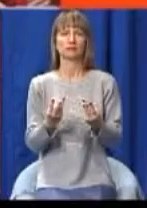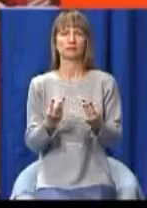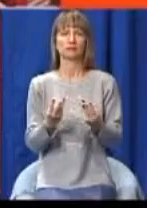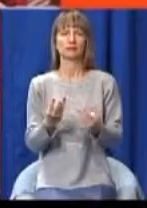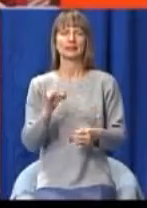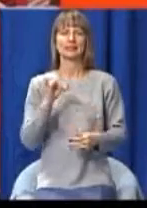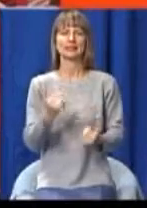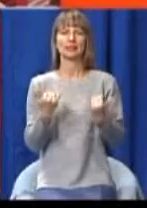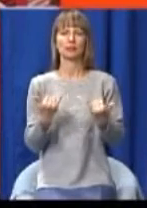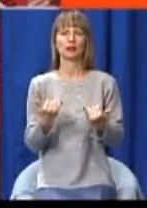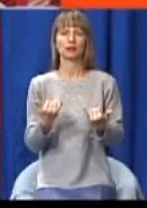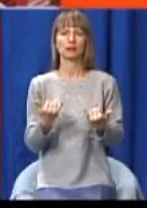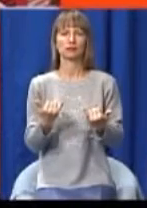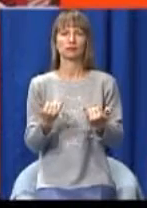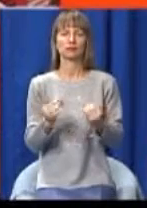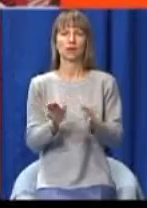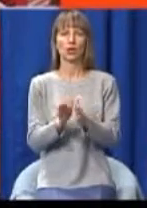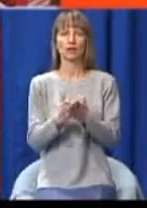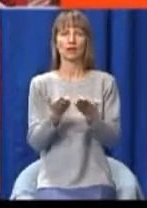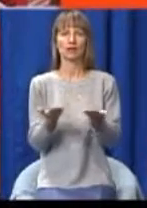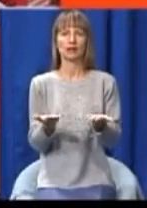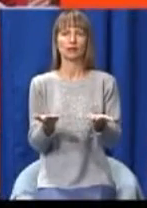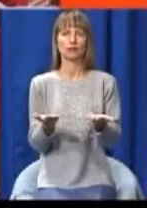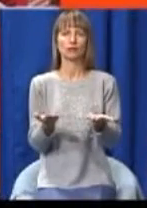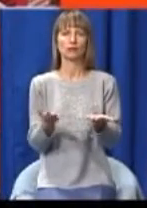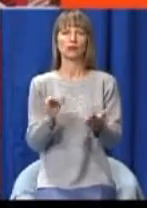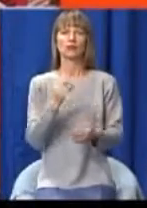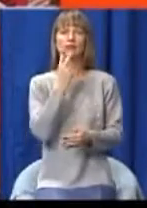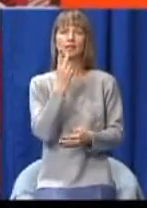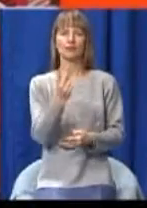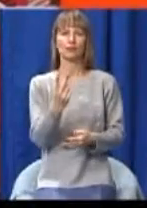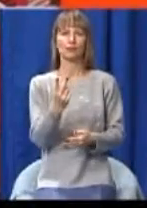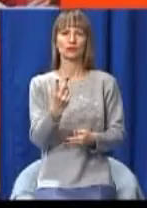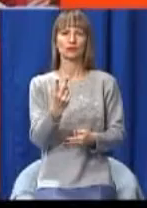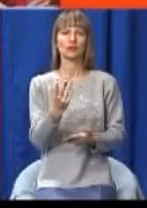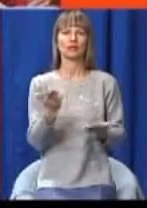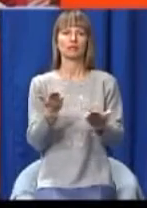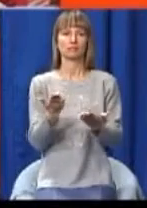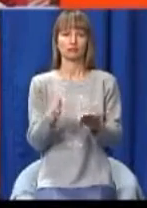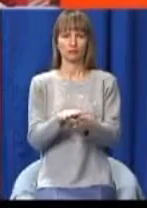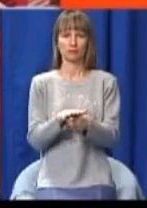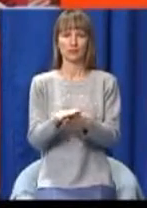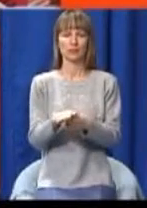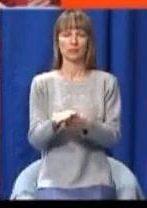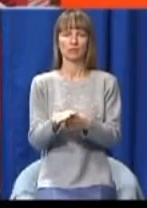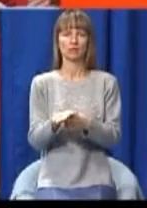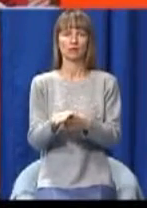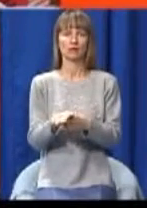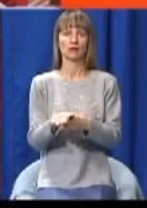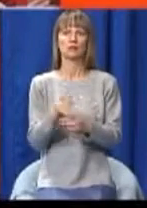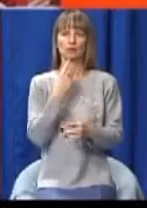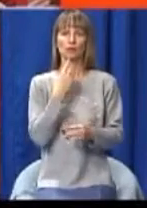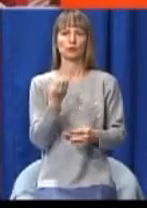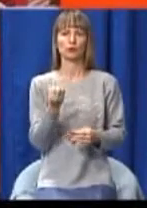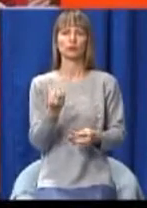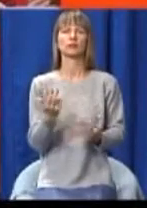І тепер розвертаємо її і подивимось, Як, ціла? Так. Спробуємо ще